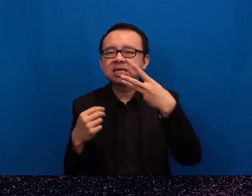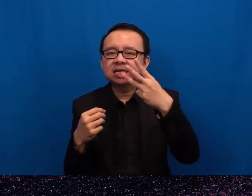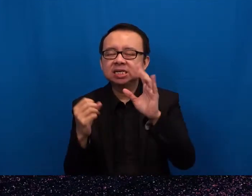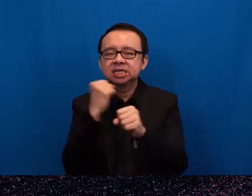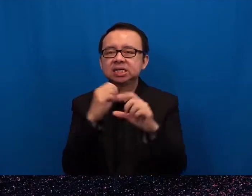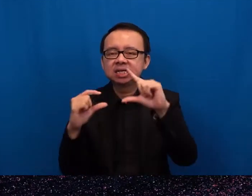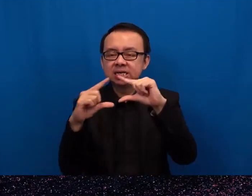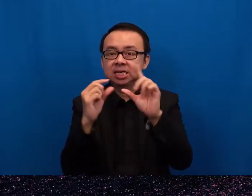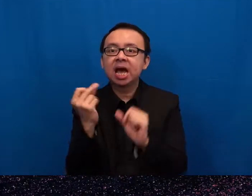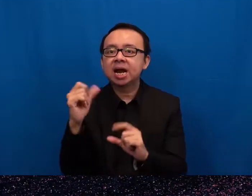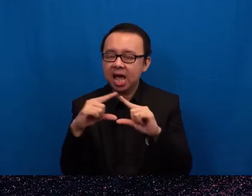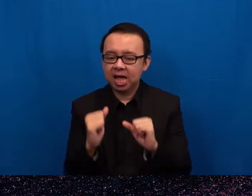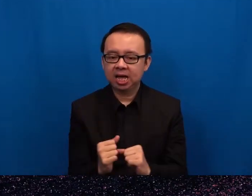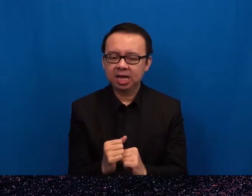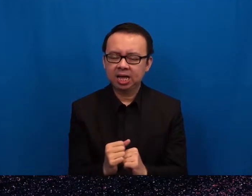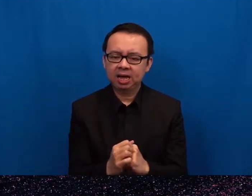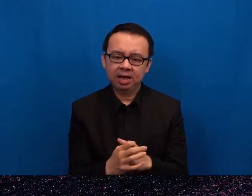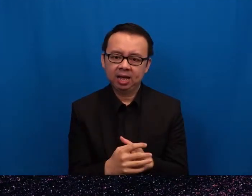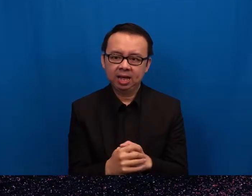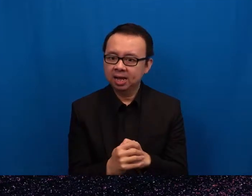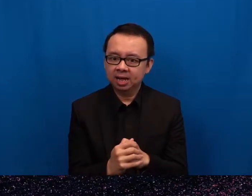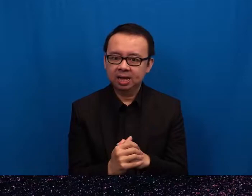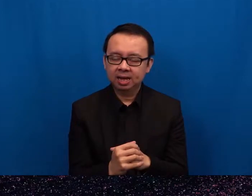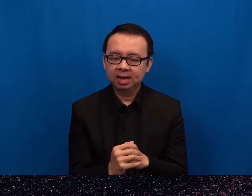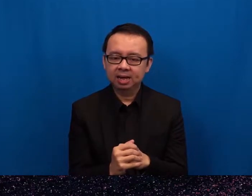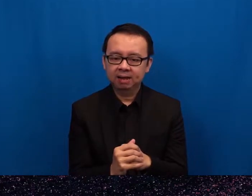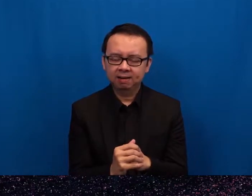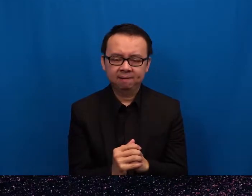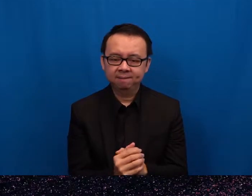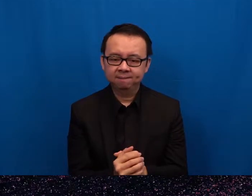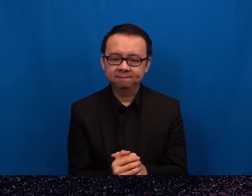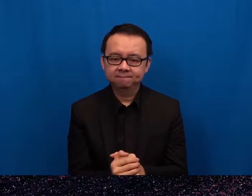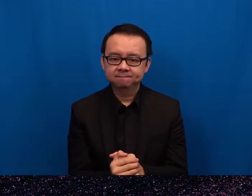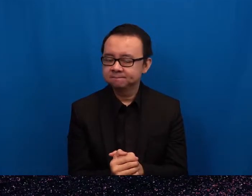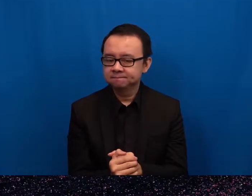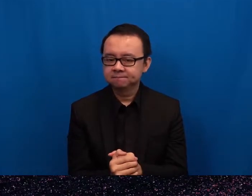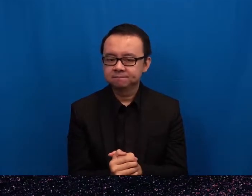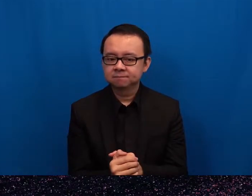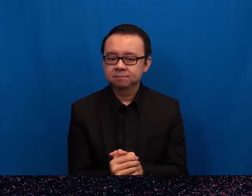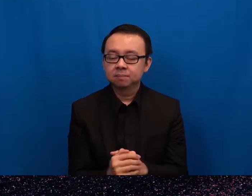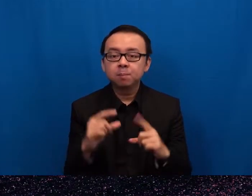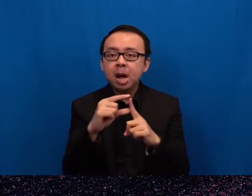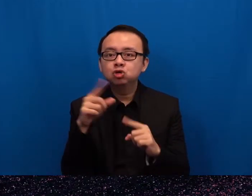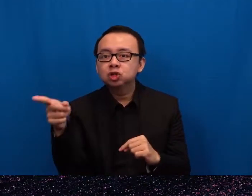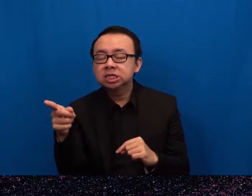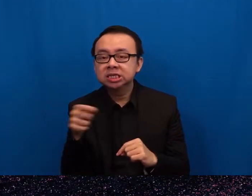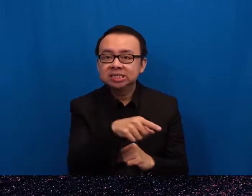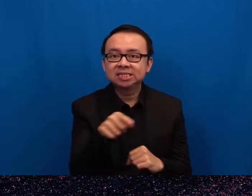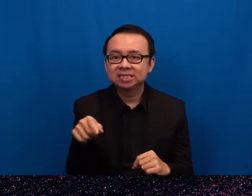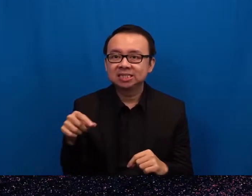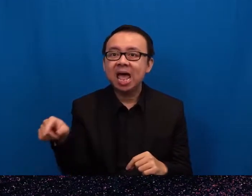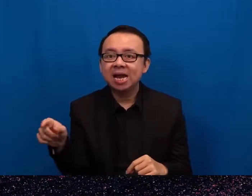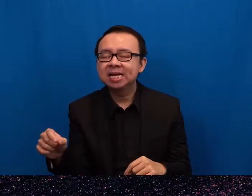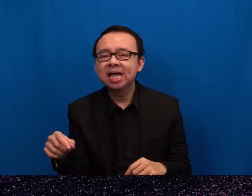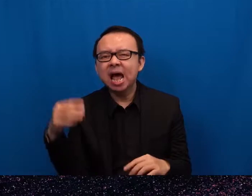Paulus sudah menjelajah ke daerah-daerah pedalaman. Emangnya Paulus ini pergi kemana ya? Papua kali,